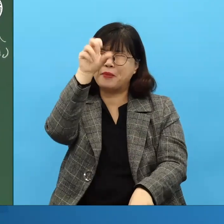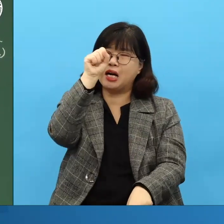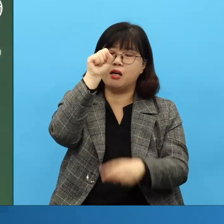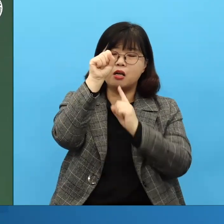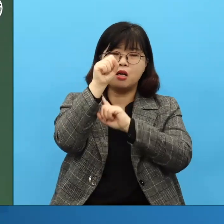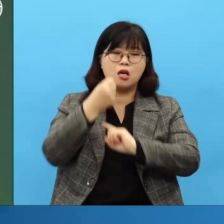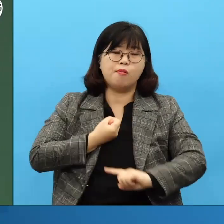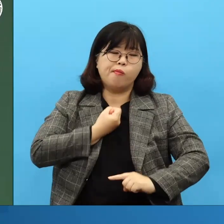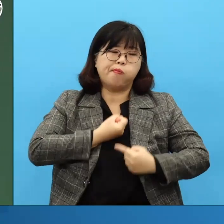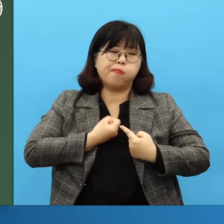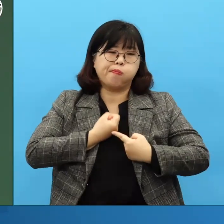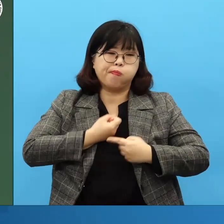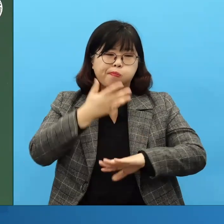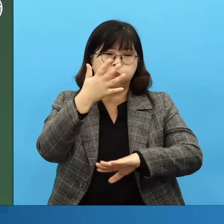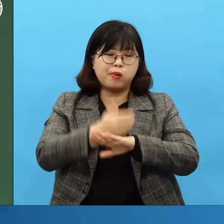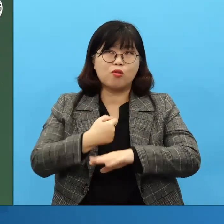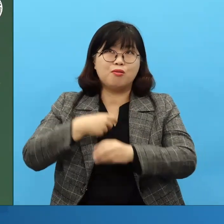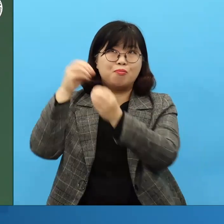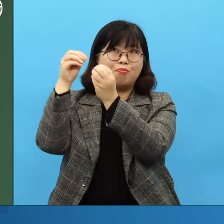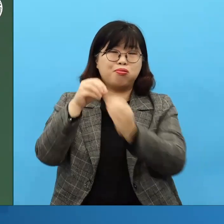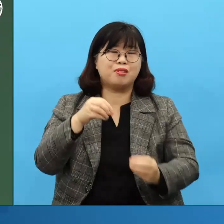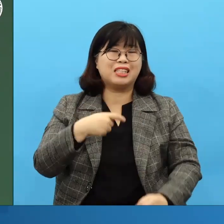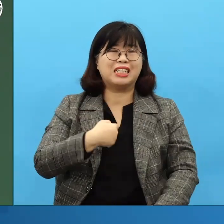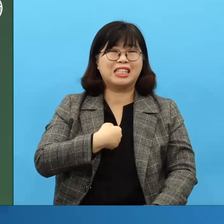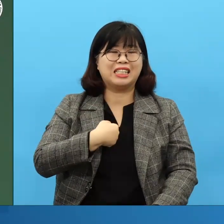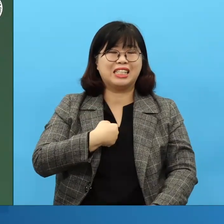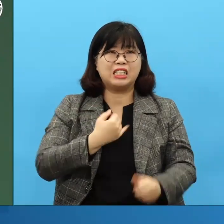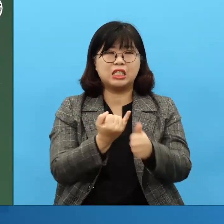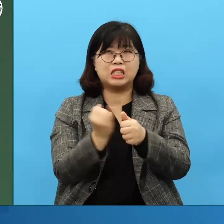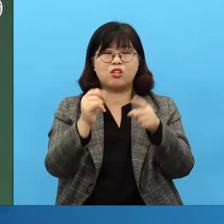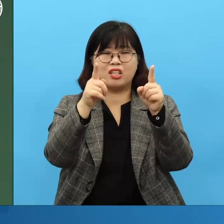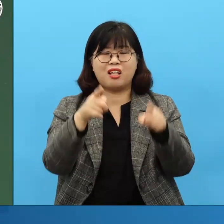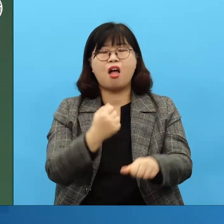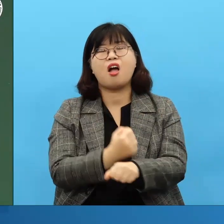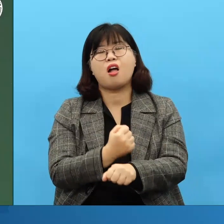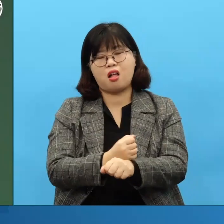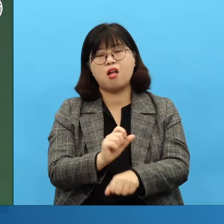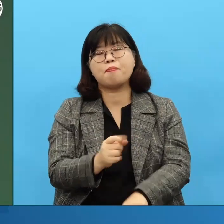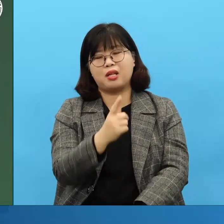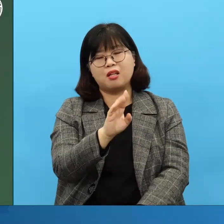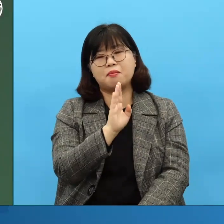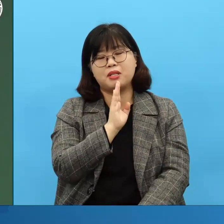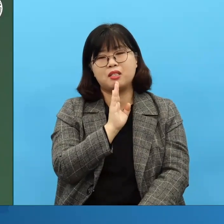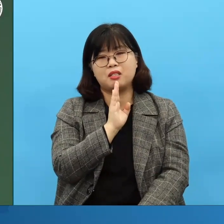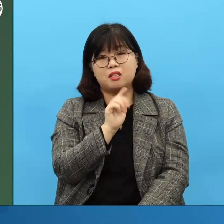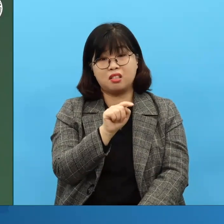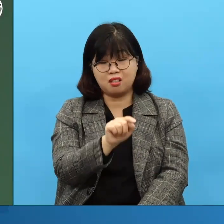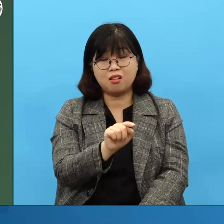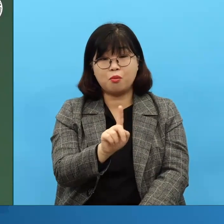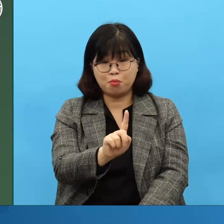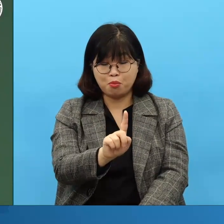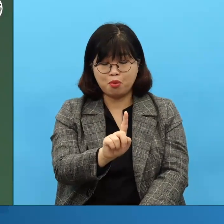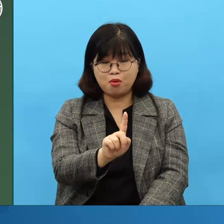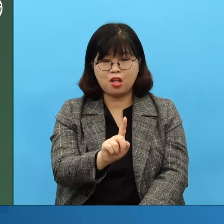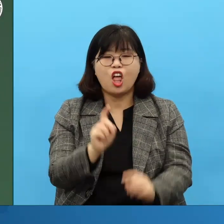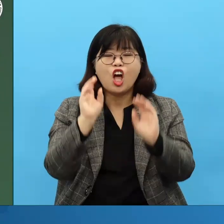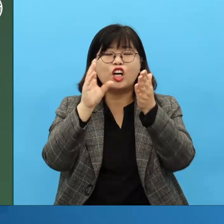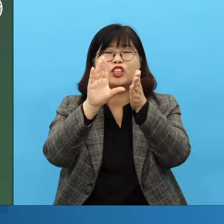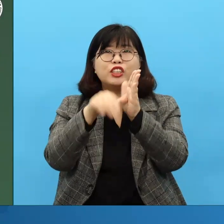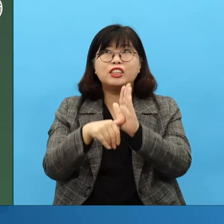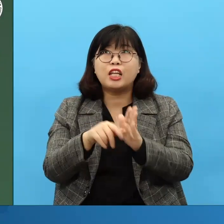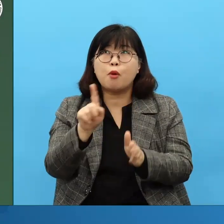정확하게 박혀 버리면요 이런 응답이 와요. If God's word becomes like a well-placed nail inside of you, these are the answers that will follow. 더 설명 안